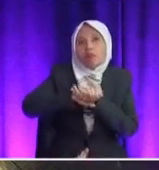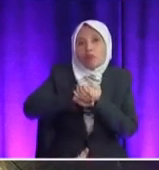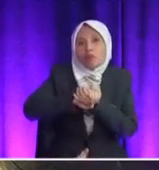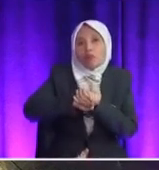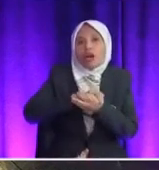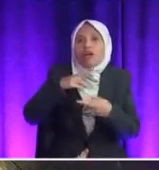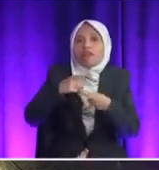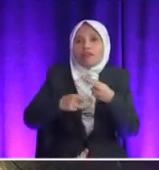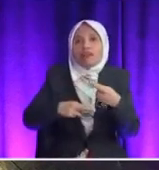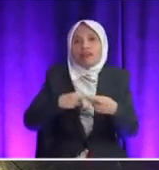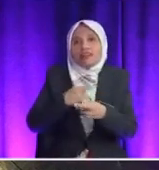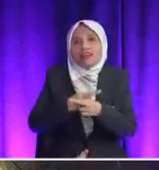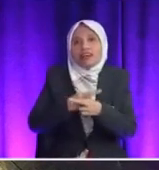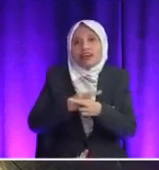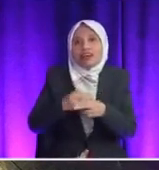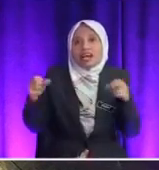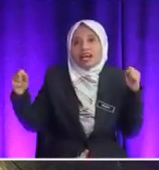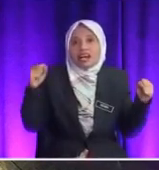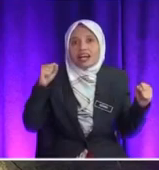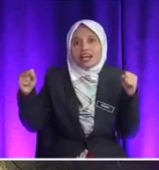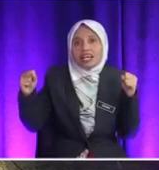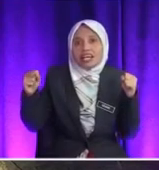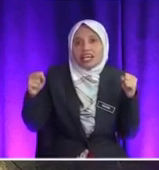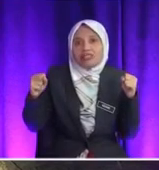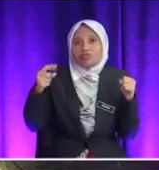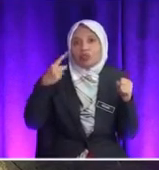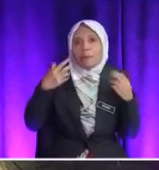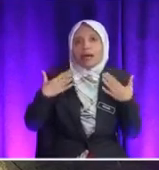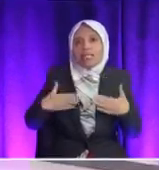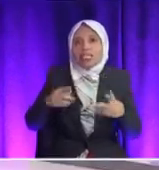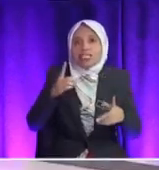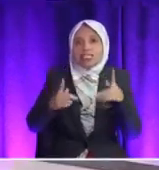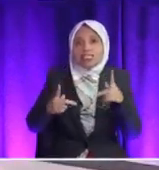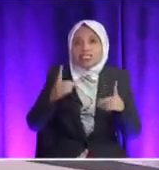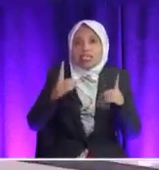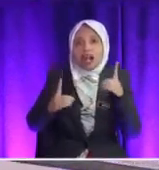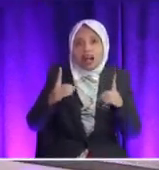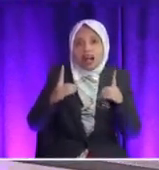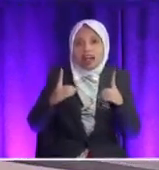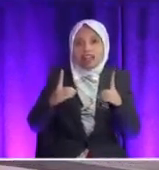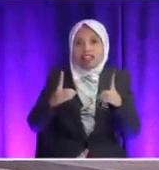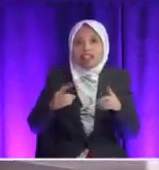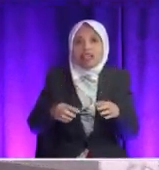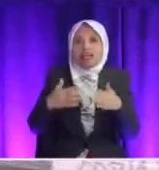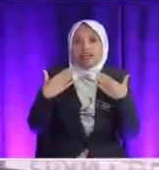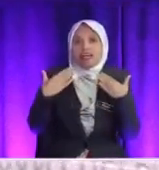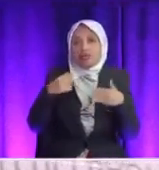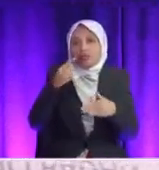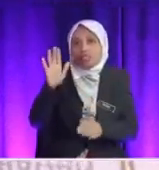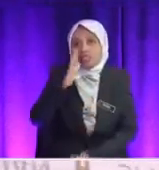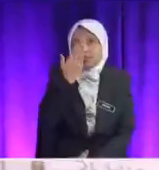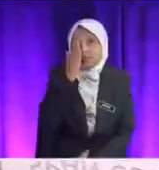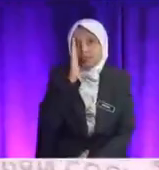by saya KM pengelak microfiber badan kendaraan ya betul ziha merangkai bunga lamikro untuk